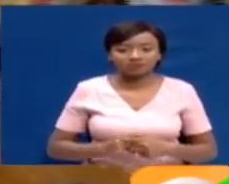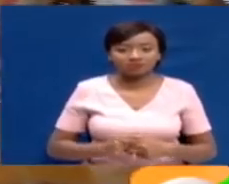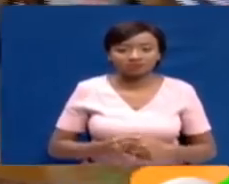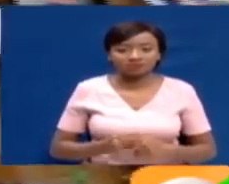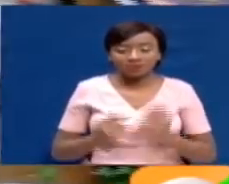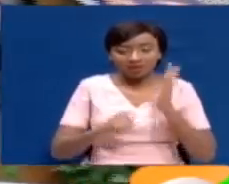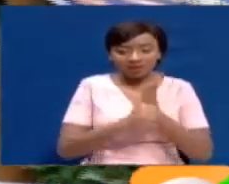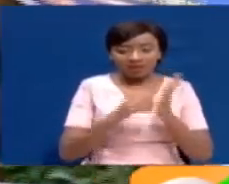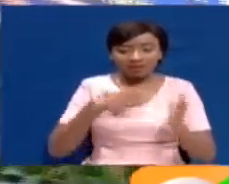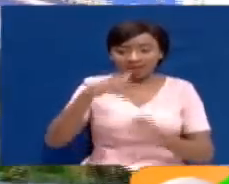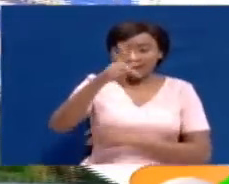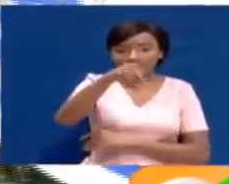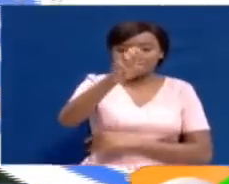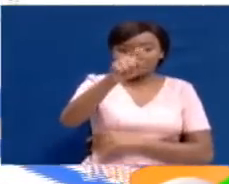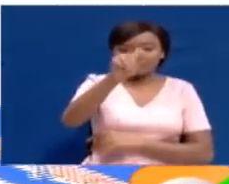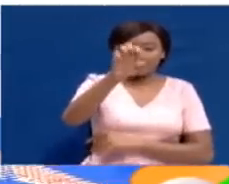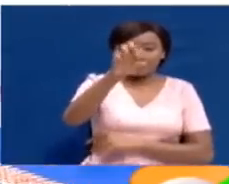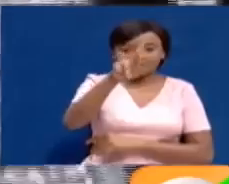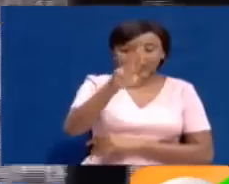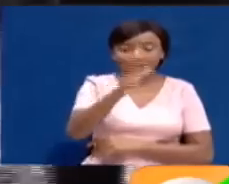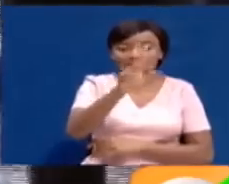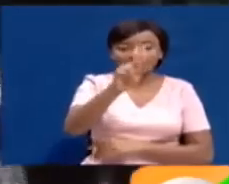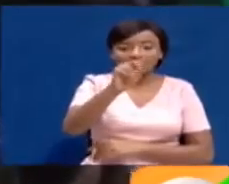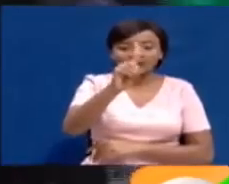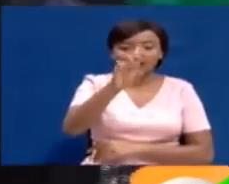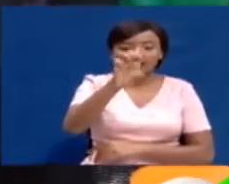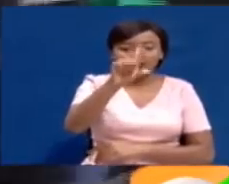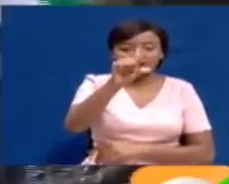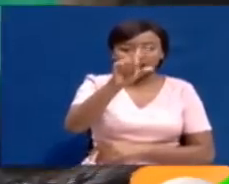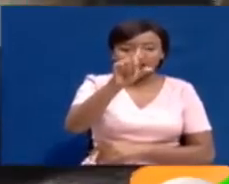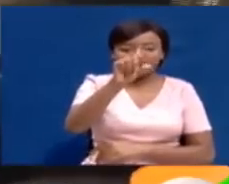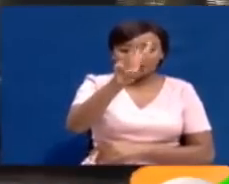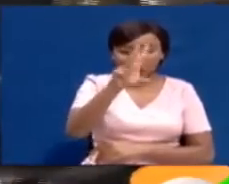Kwa majina naitwa Peter Ndegwa. Kwa sasa